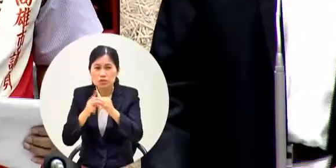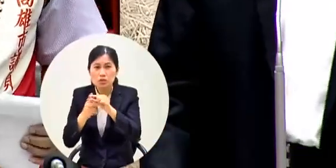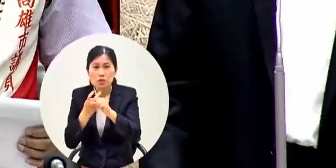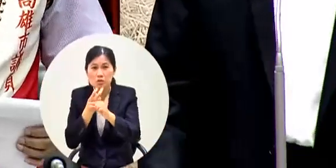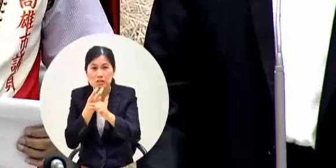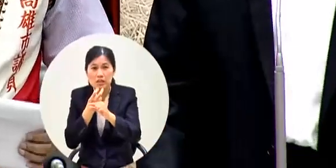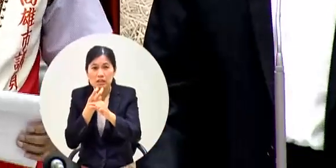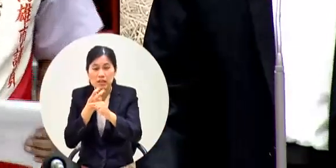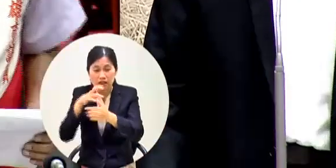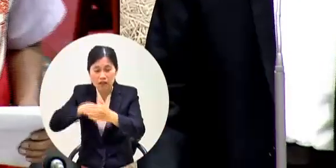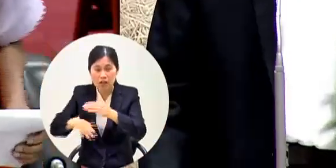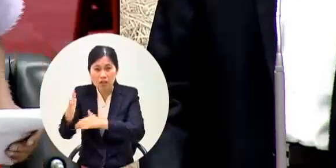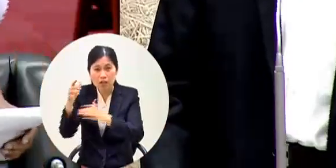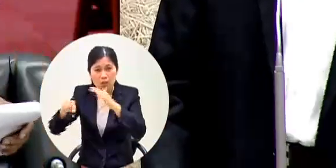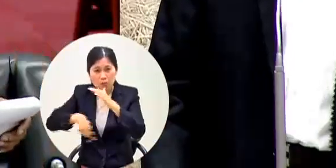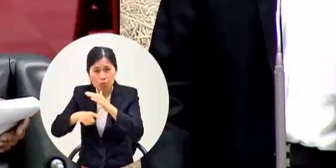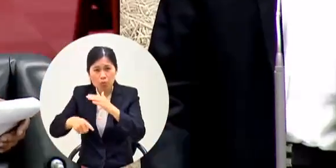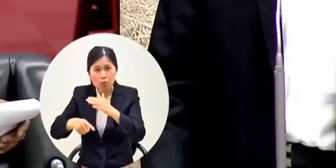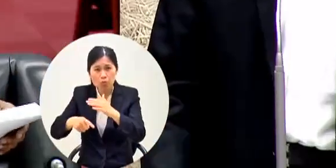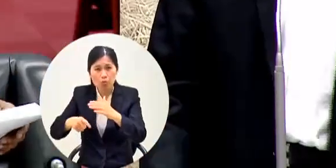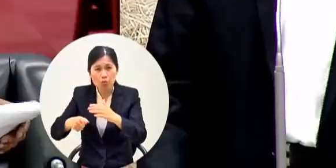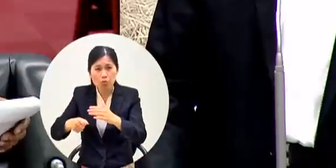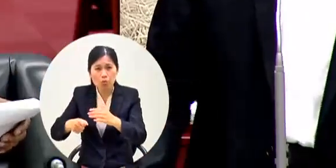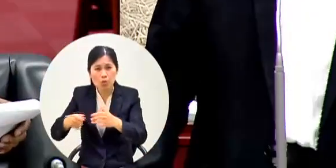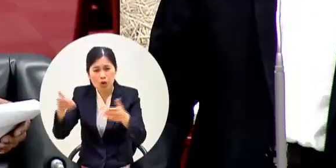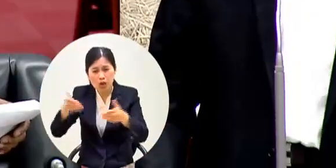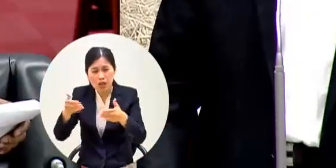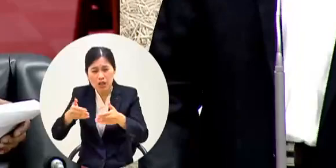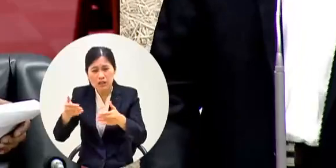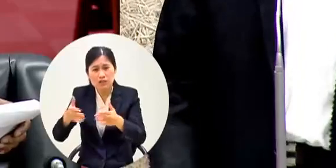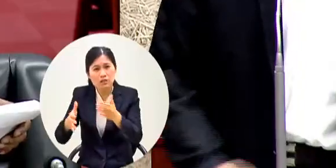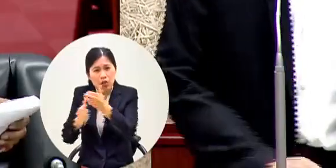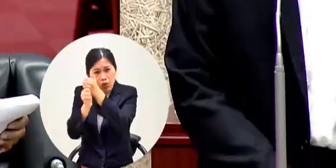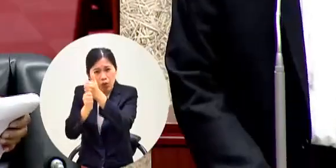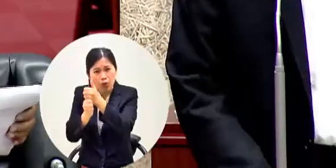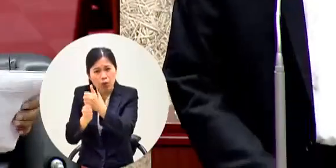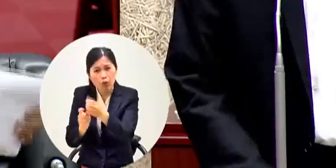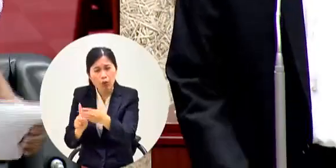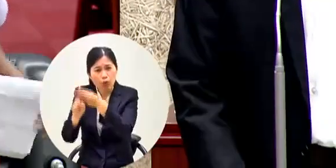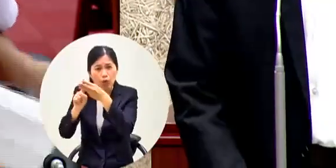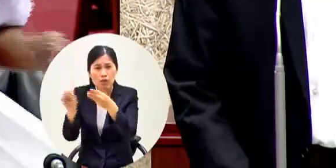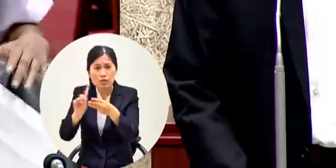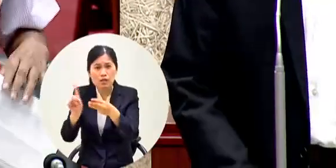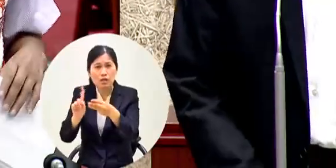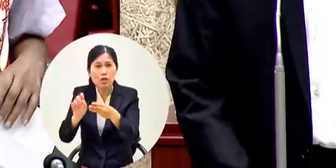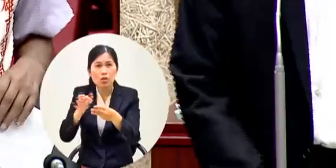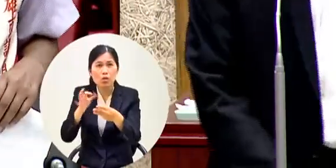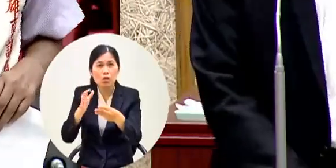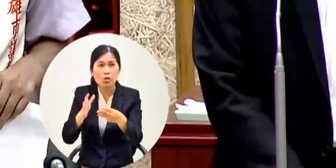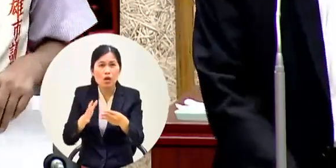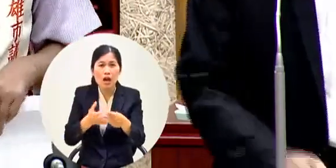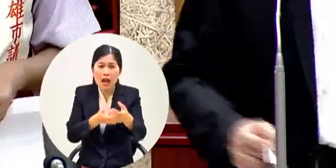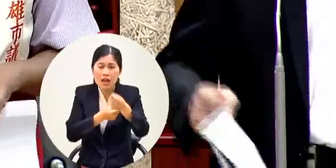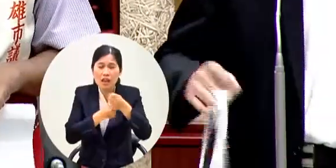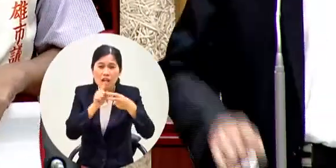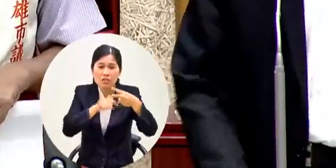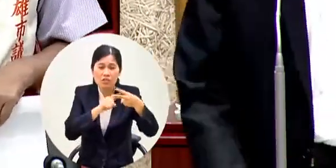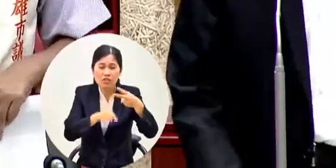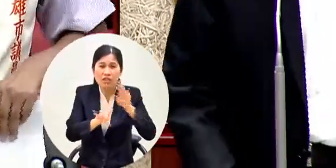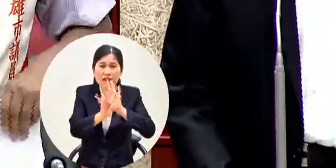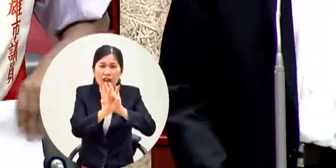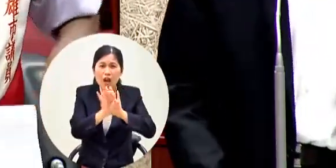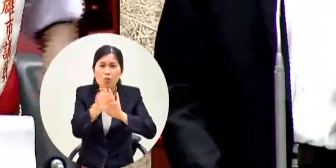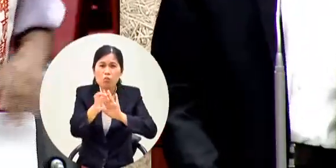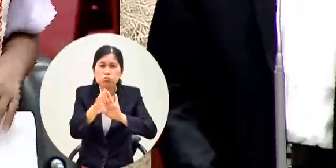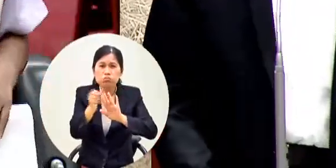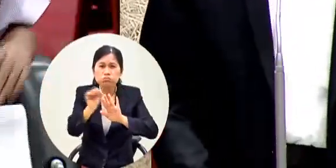地震局设置我们乡村区的依据是为何？是依地震局还是